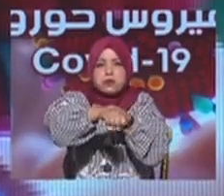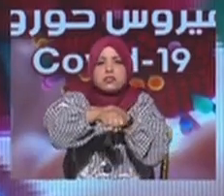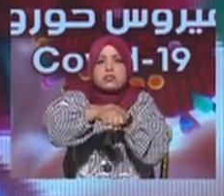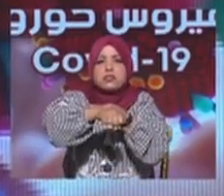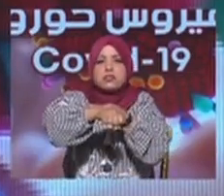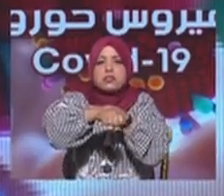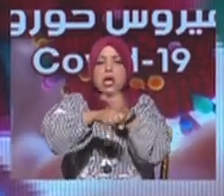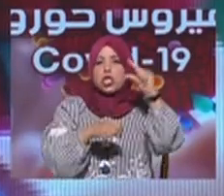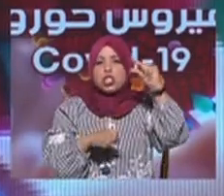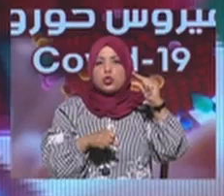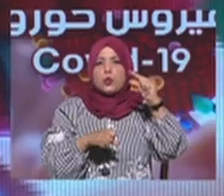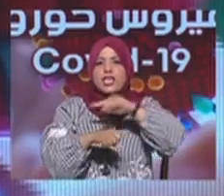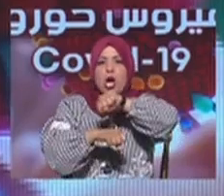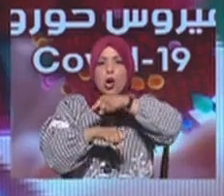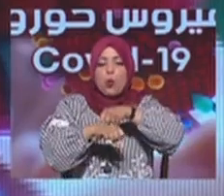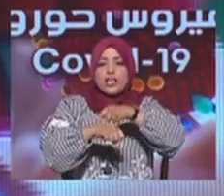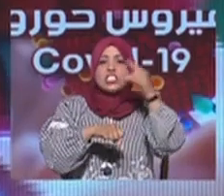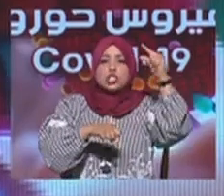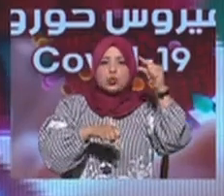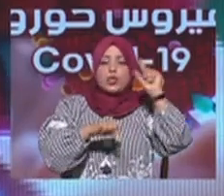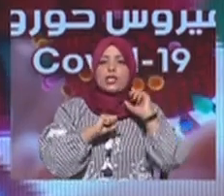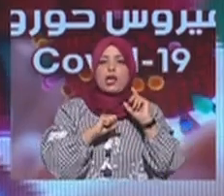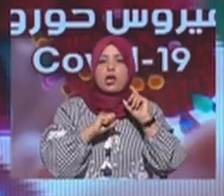هي تري سوفيستيكي واغلى